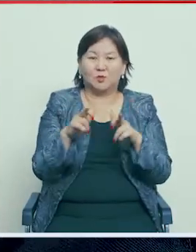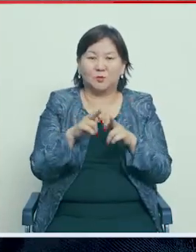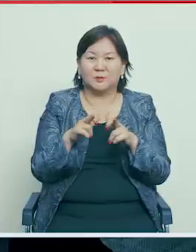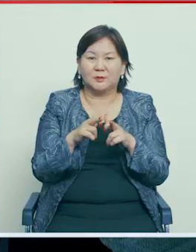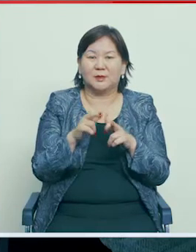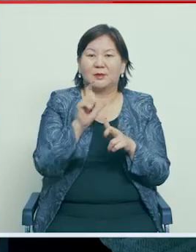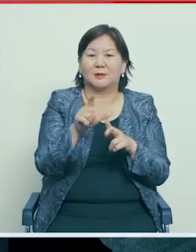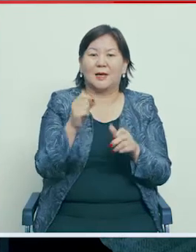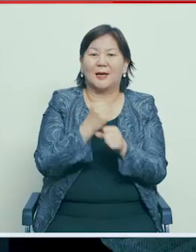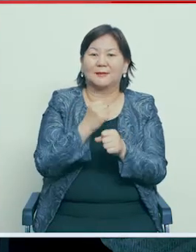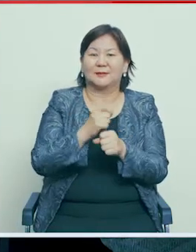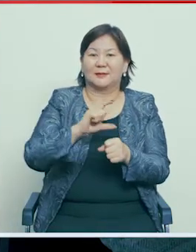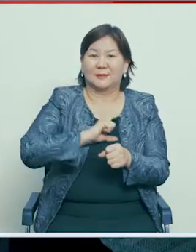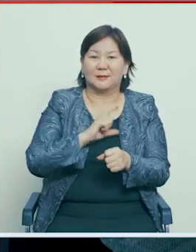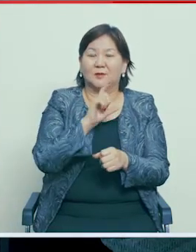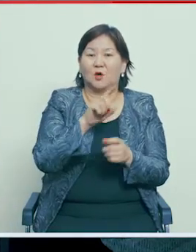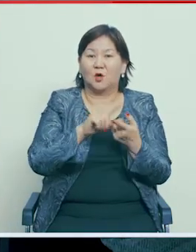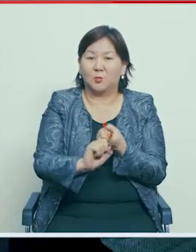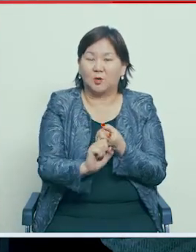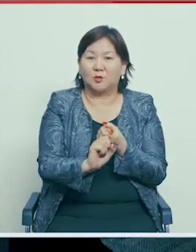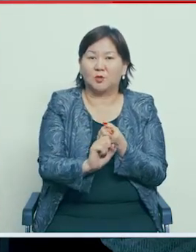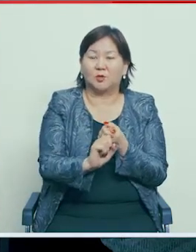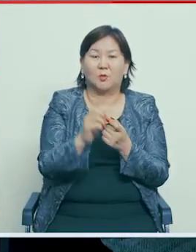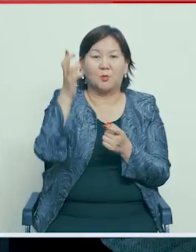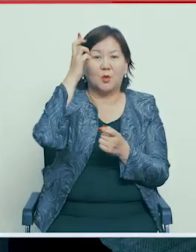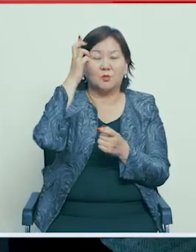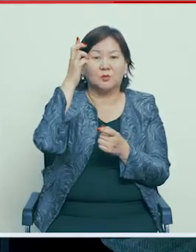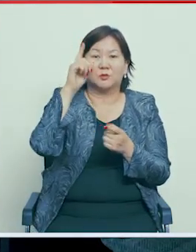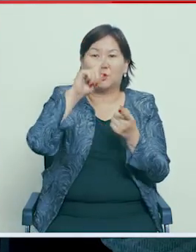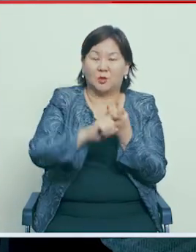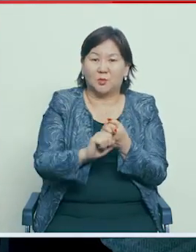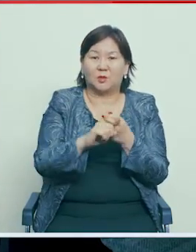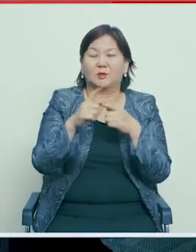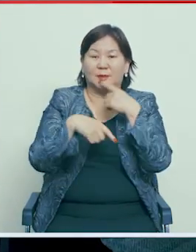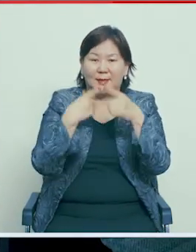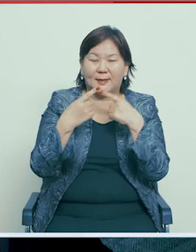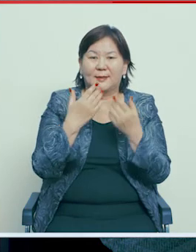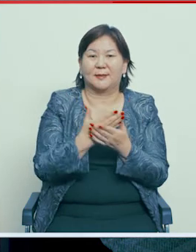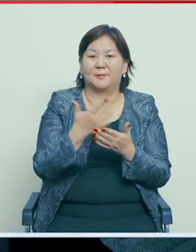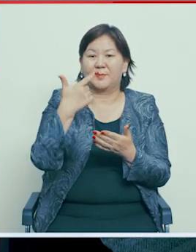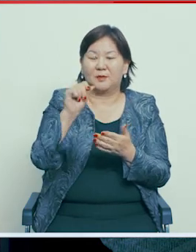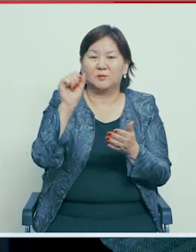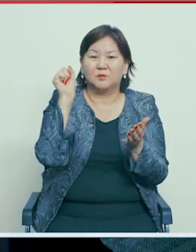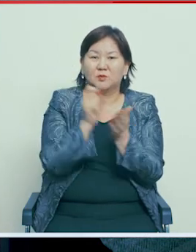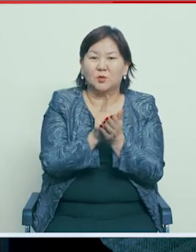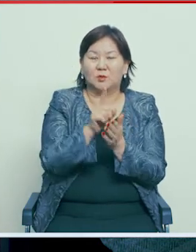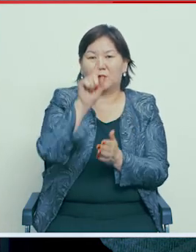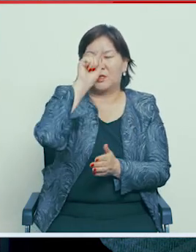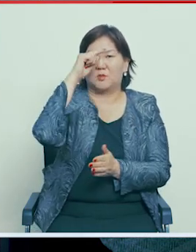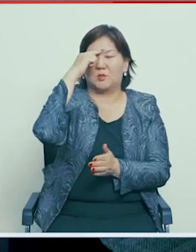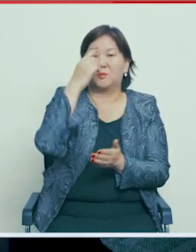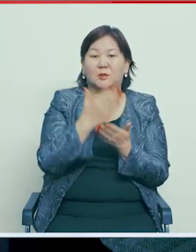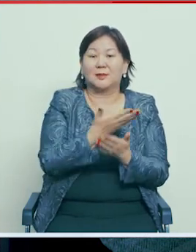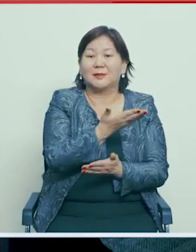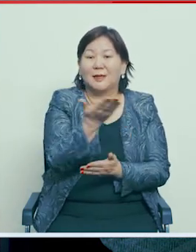иргэдтэй ажил эрхлэлтэй холбоотой болон боловсролтой холбоотой асуудлууд ингээ хөндөглөө. Нэг чухал асуудал нь бас эрүүл мэнд байхаа.